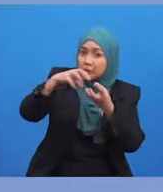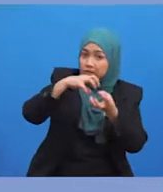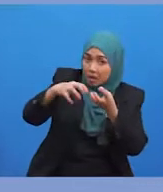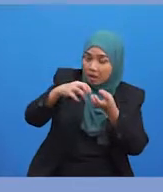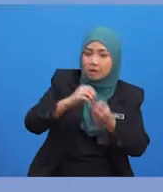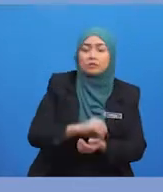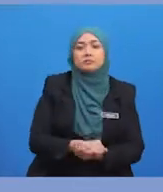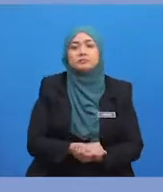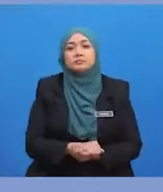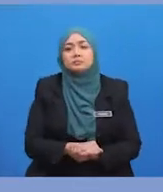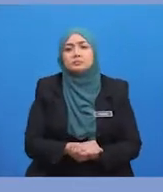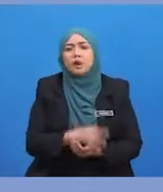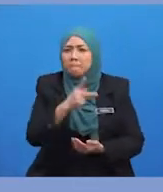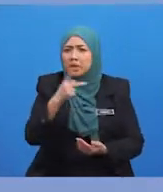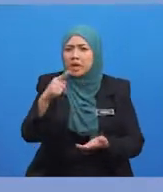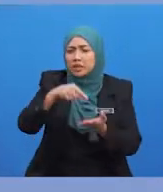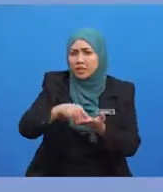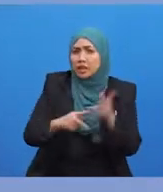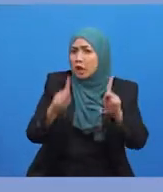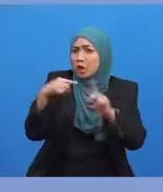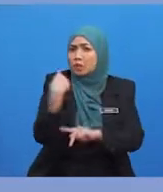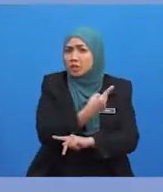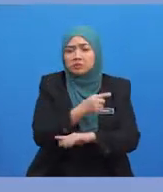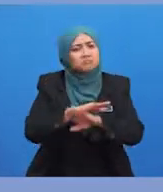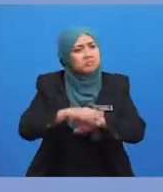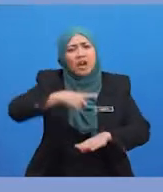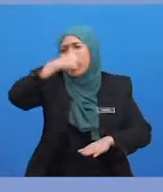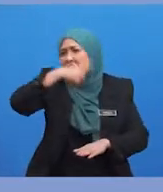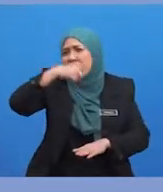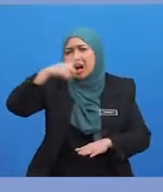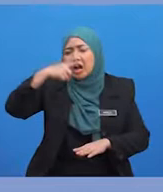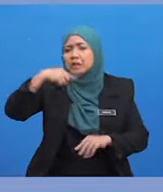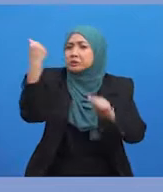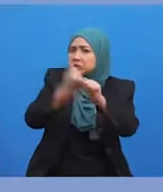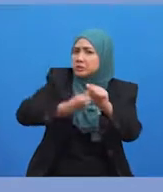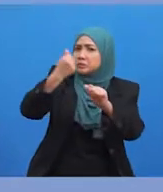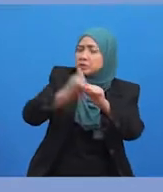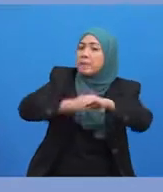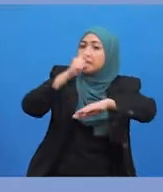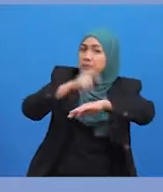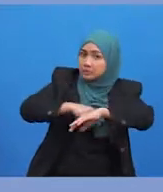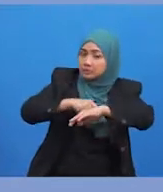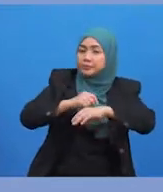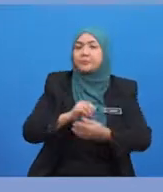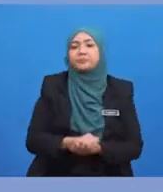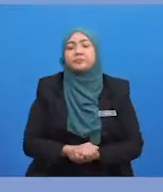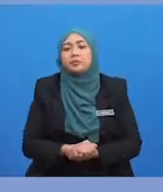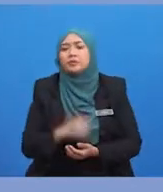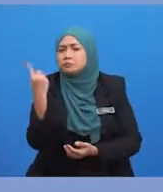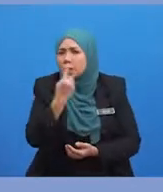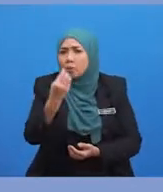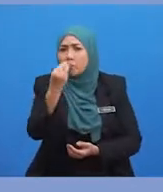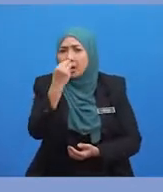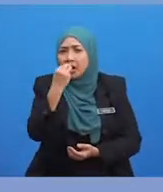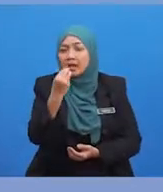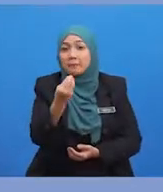ini berlaku jika kita tidak menggosok gigi dengan kerap dan selalu makan makanan yang manis.